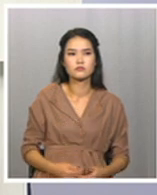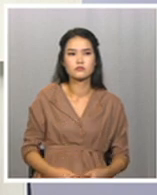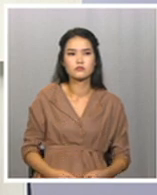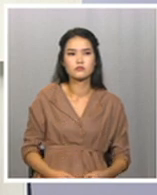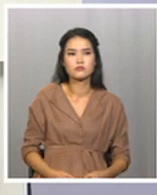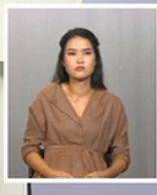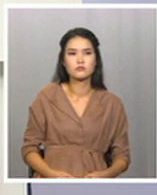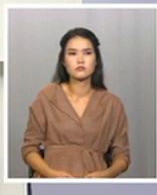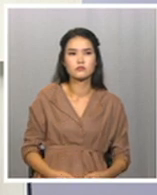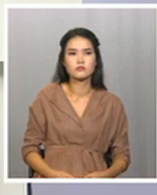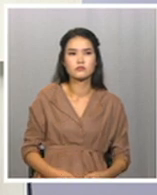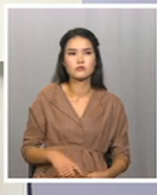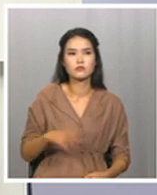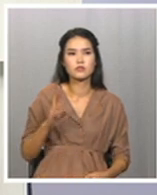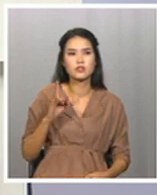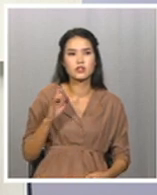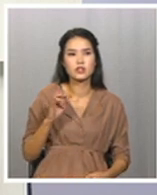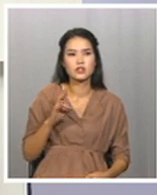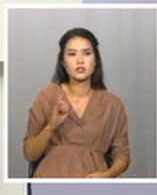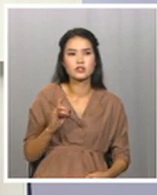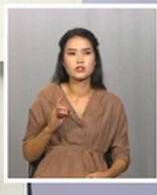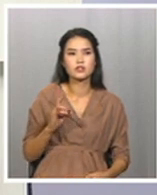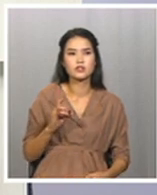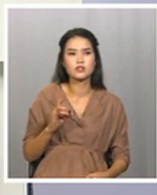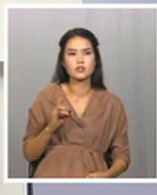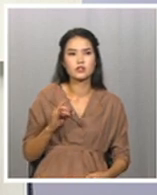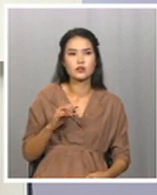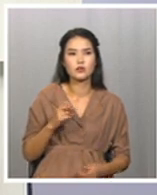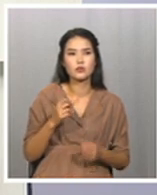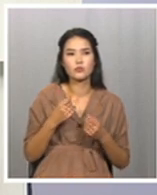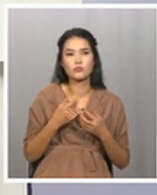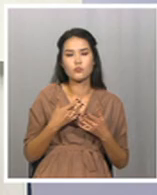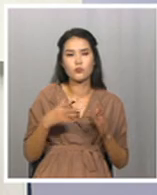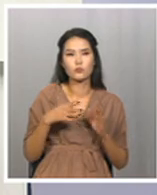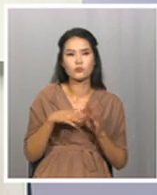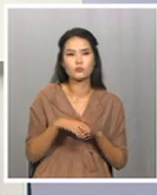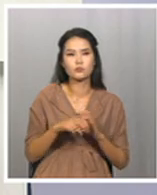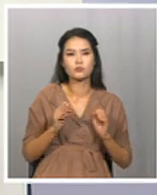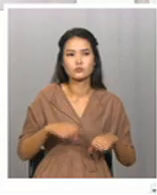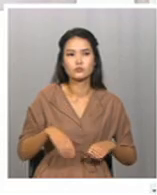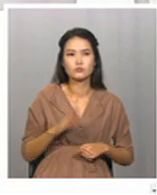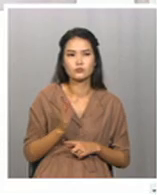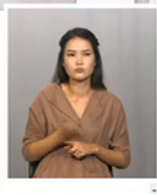бейнелер мен аудио жазбаларды, мәзірлер, блоктарды қосуымызға мүмкіндік бар.